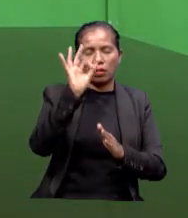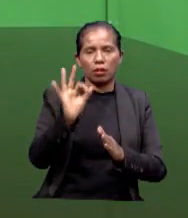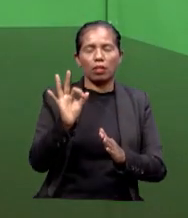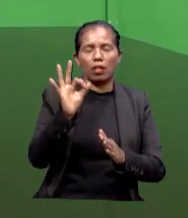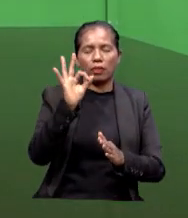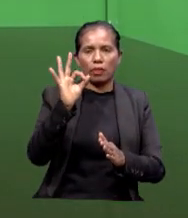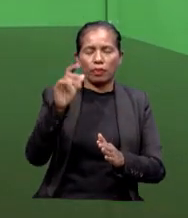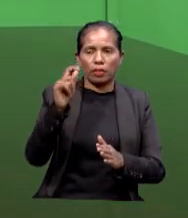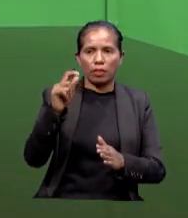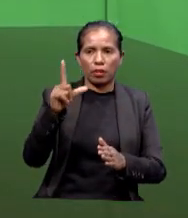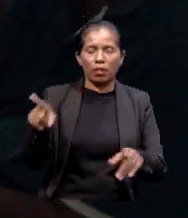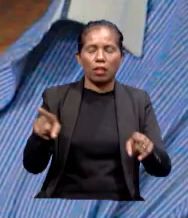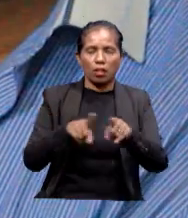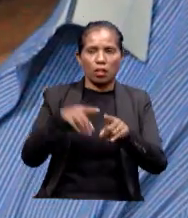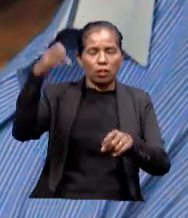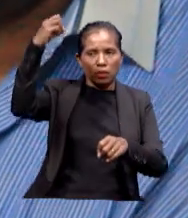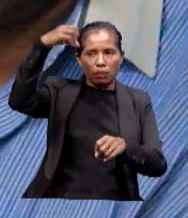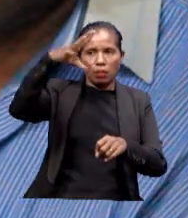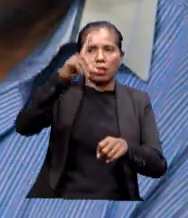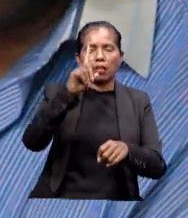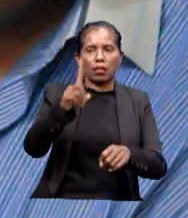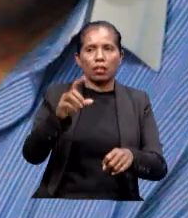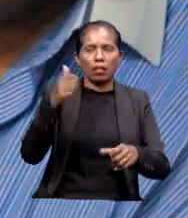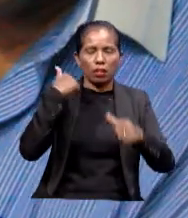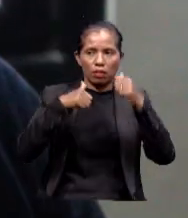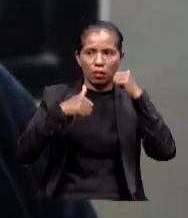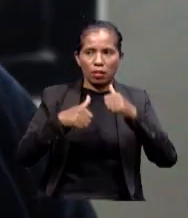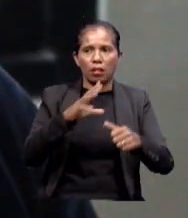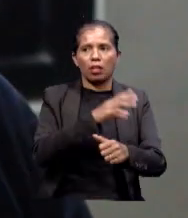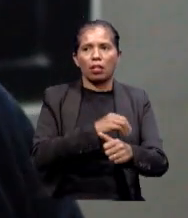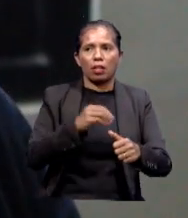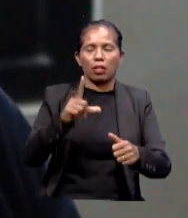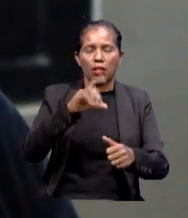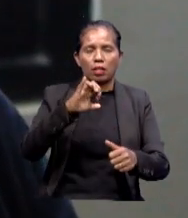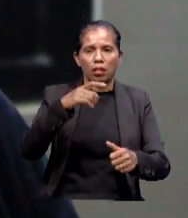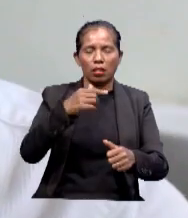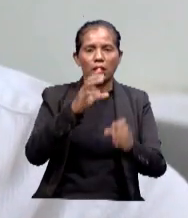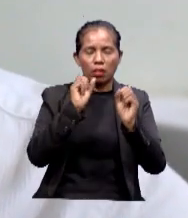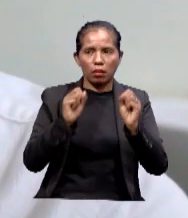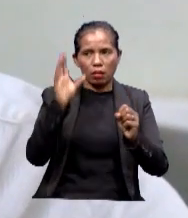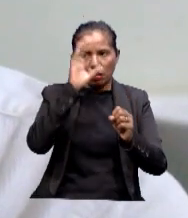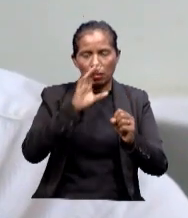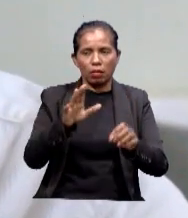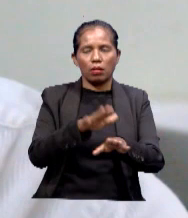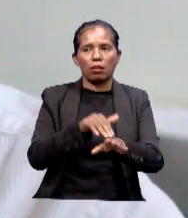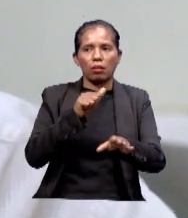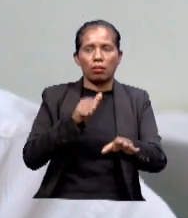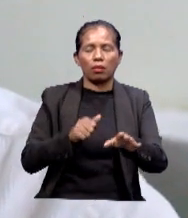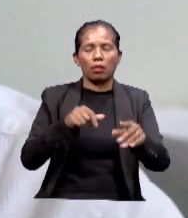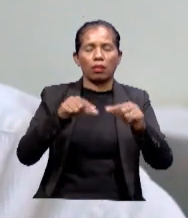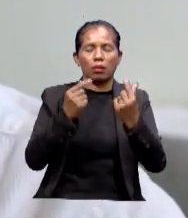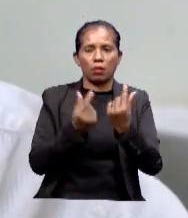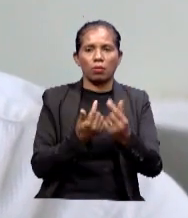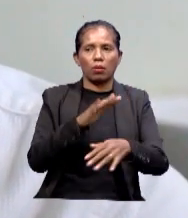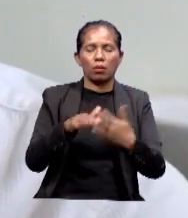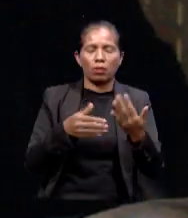Leste nebe hanesan sumbrinya ida ba atividade futebol nian no organ liga atu buka malu ho di convida klub hotu atu tau